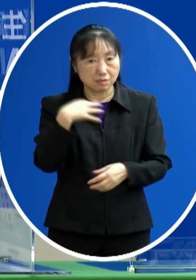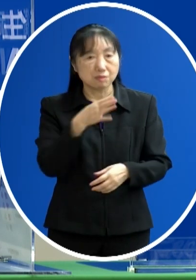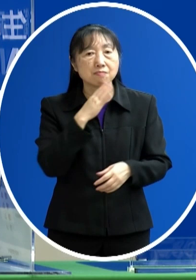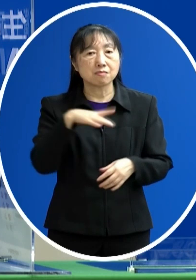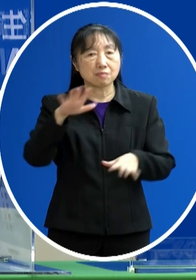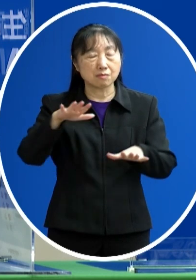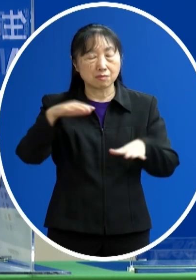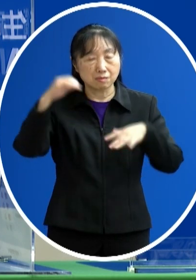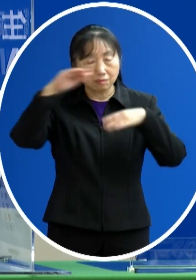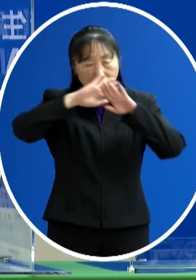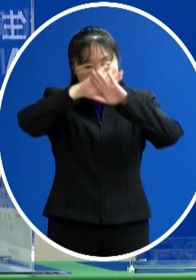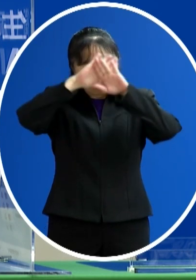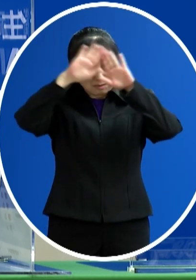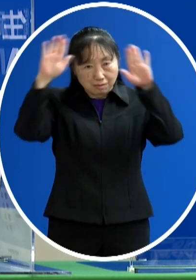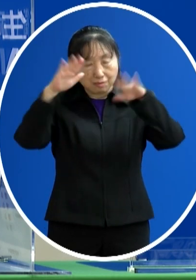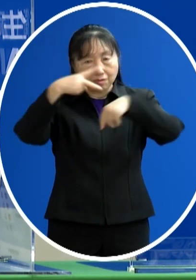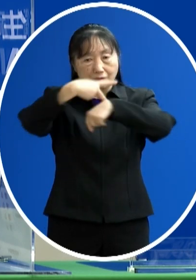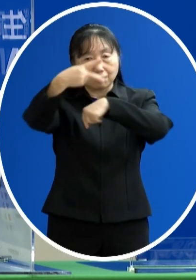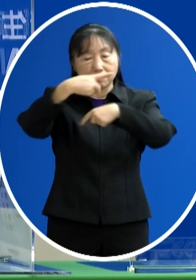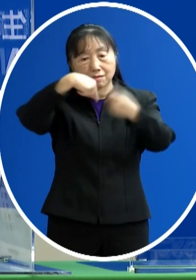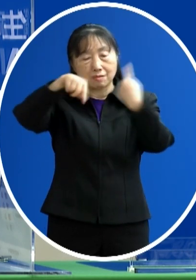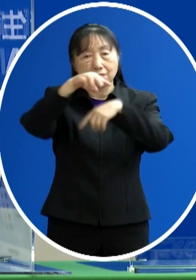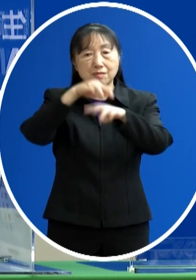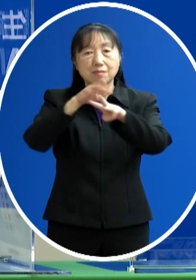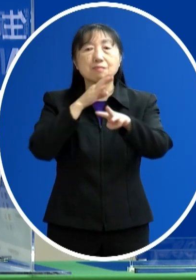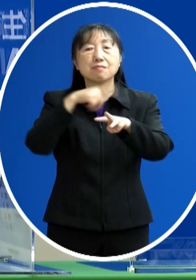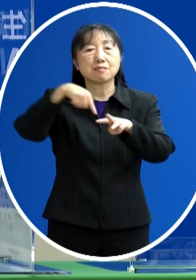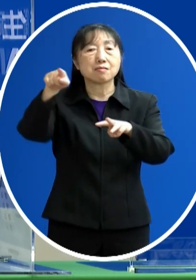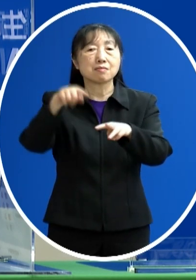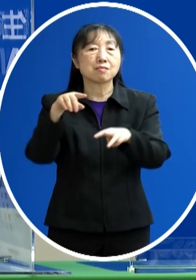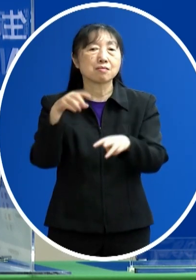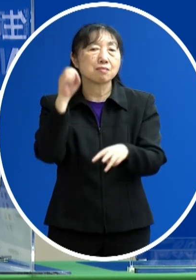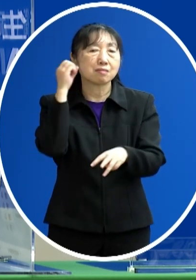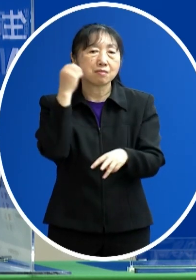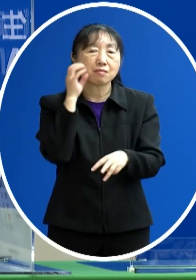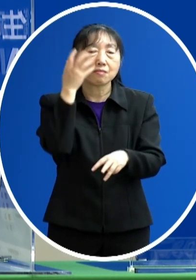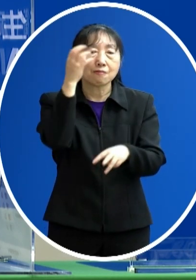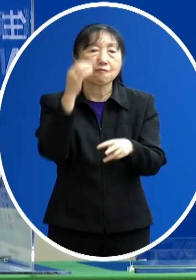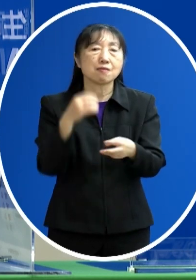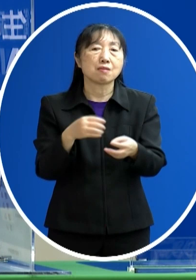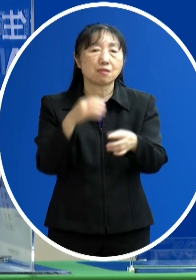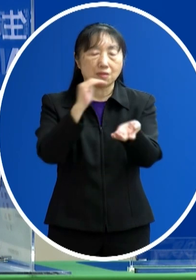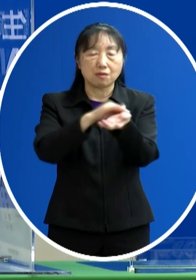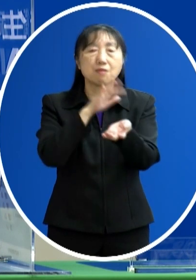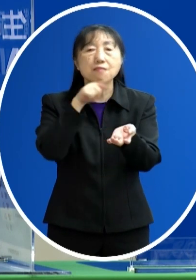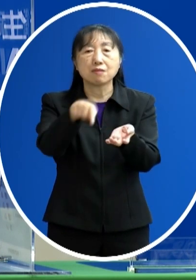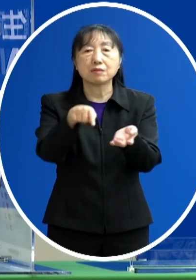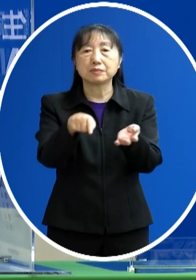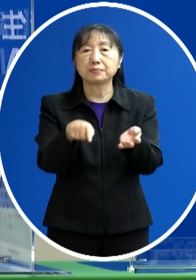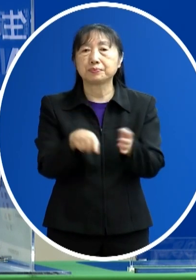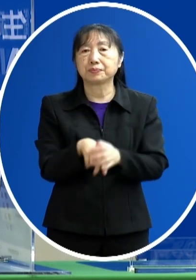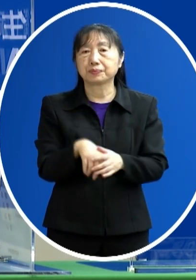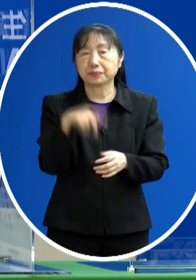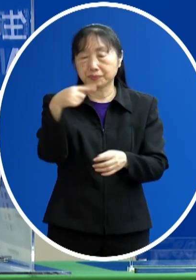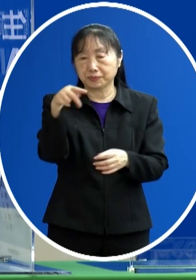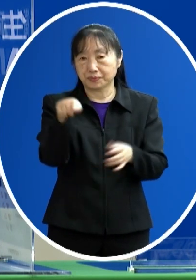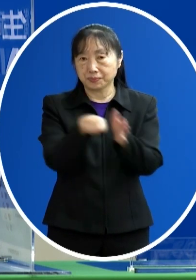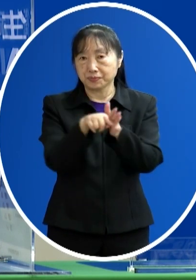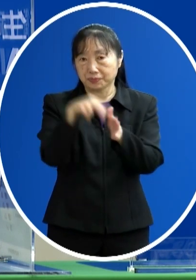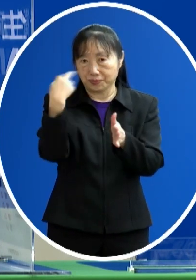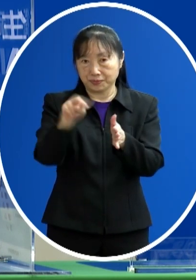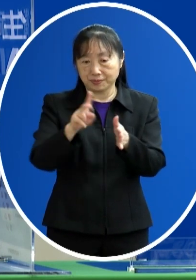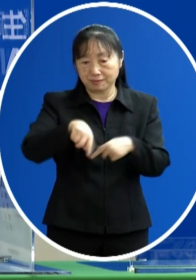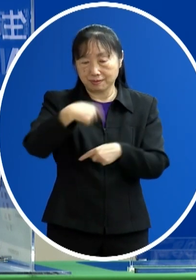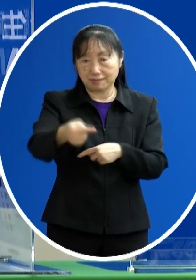凌晨的2点钟哈，有转出，然后到达北荣这边哈，所以是到了北荣之后呢，再进行后续的一